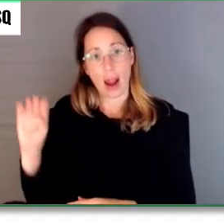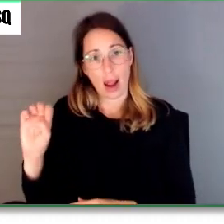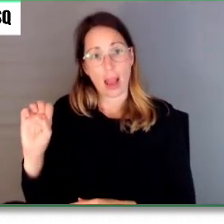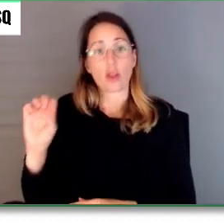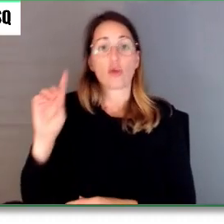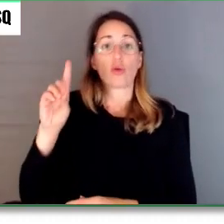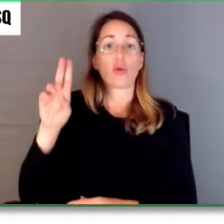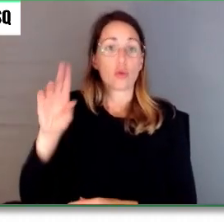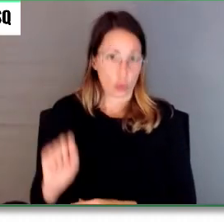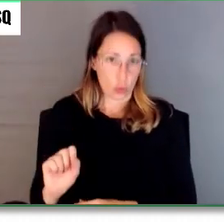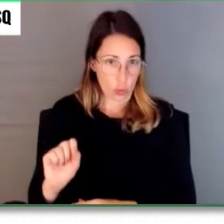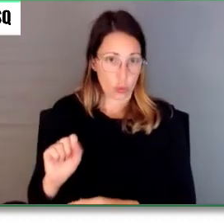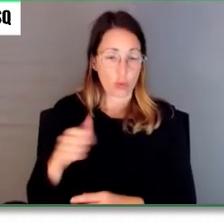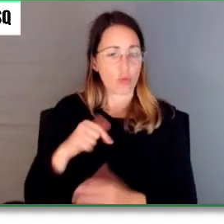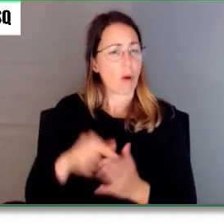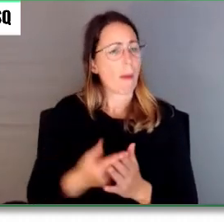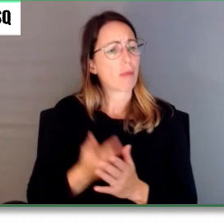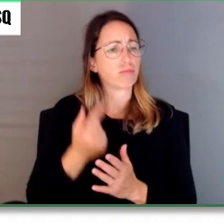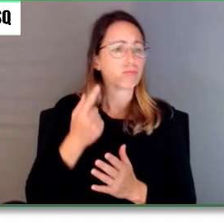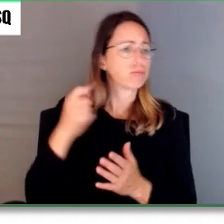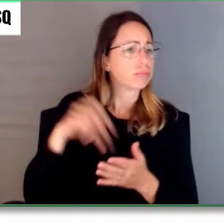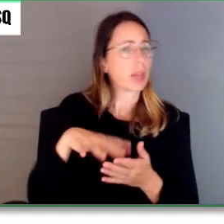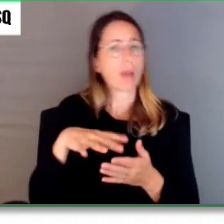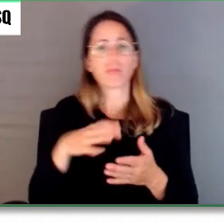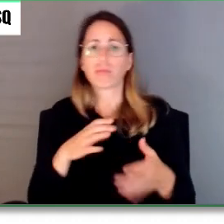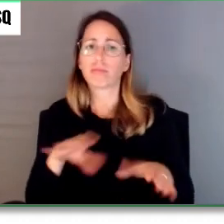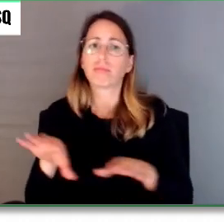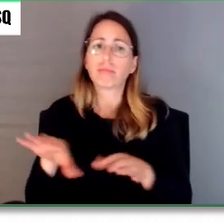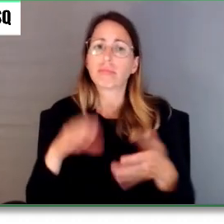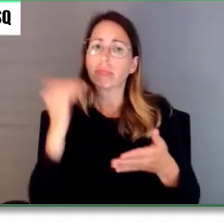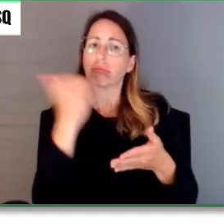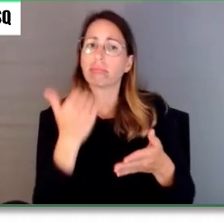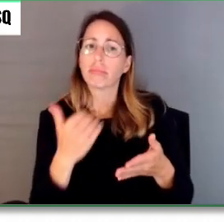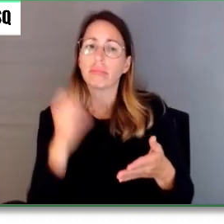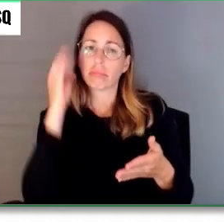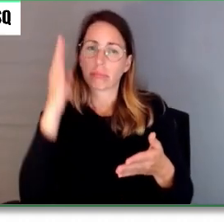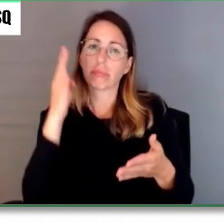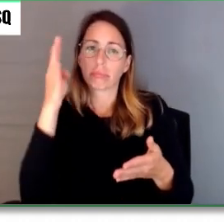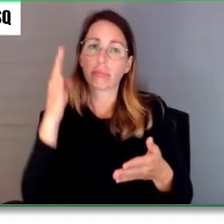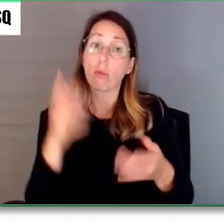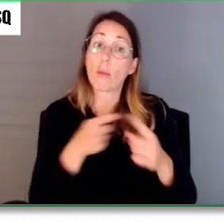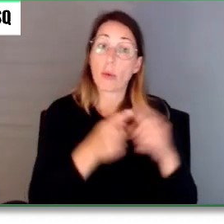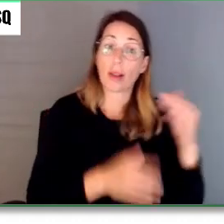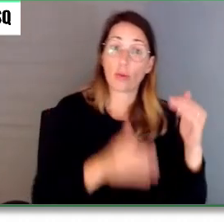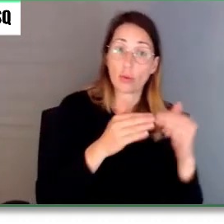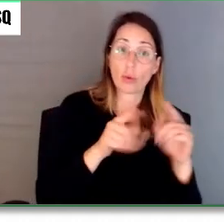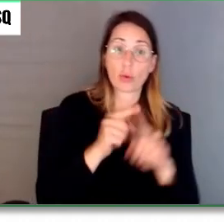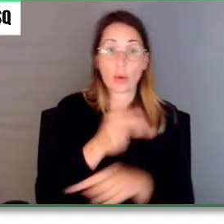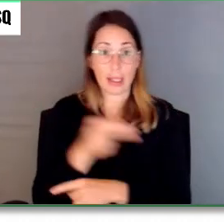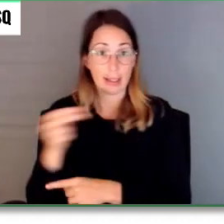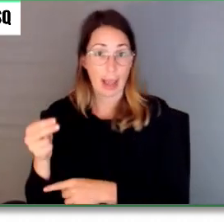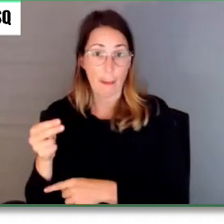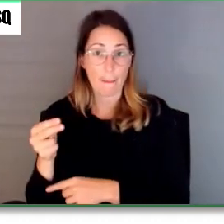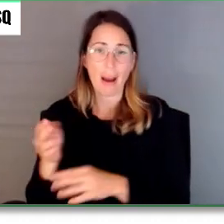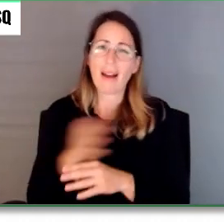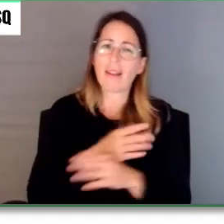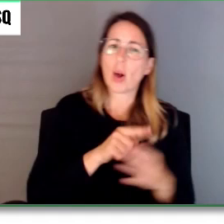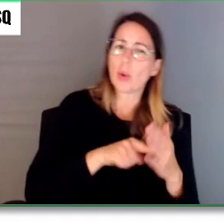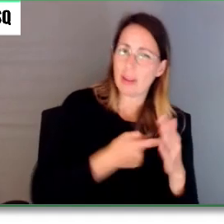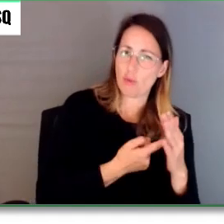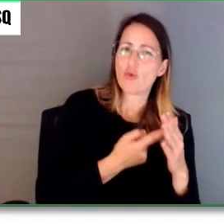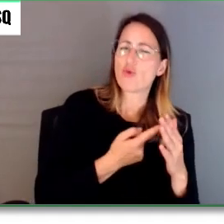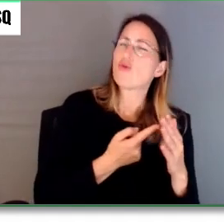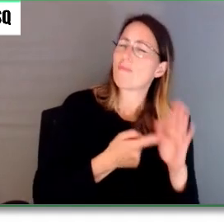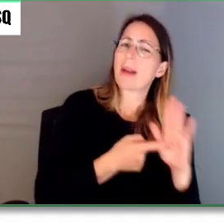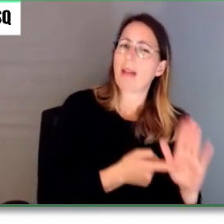ce plan d'action pour l'inclusion et les handicaps. Au début de la présentation, il était clair qu'il y avait du